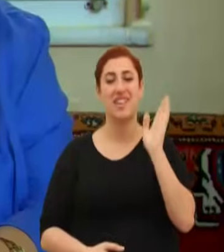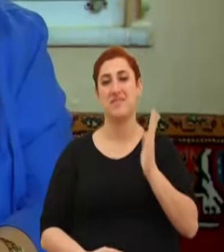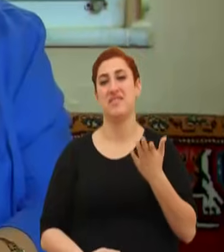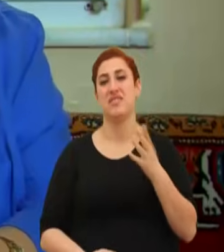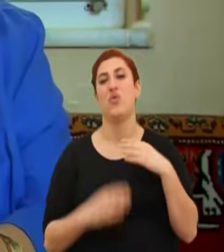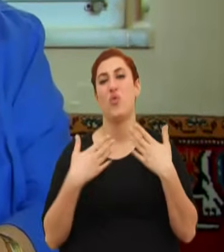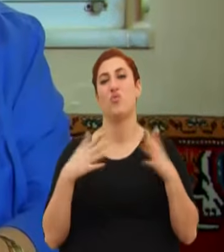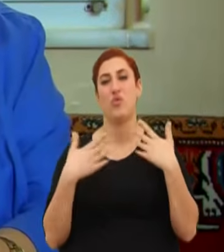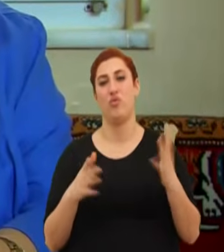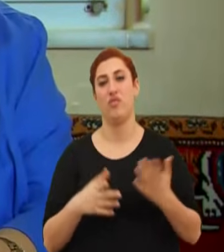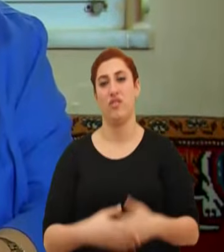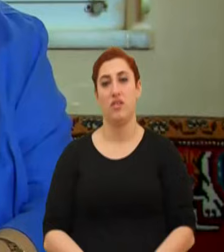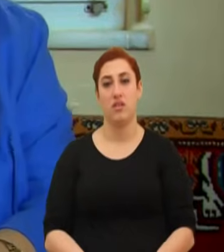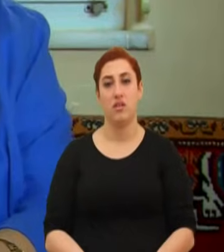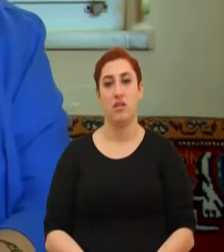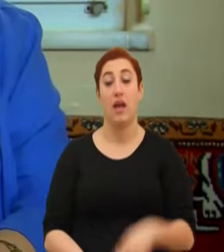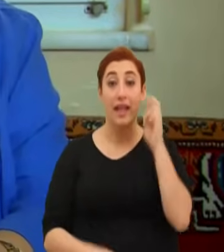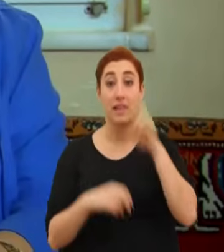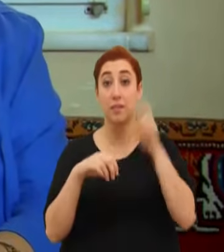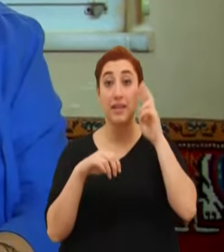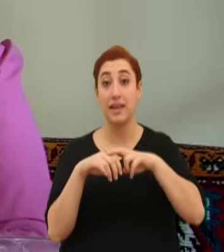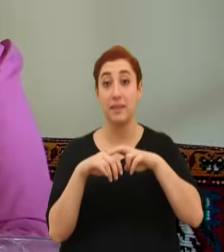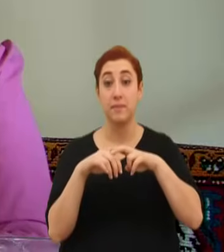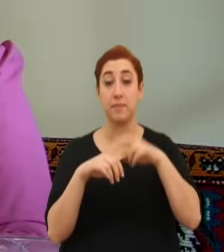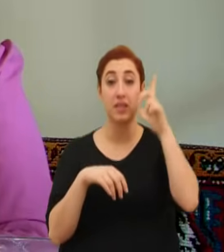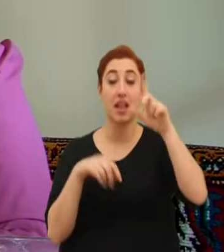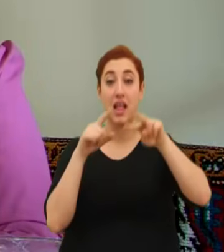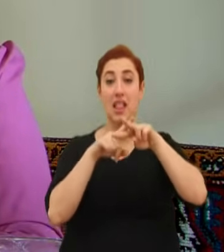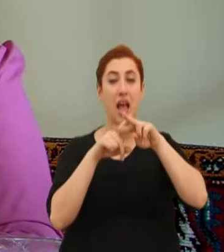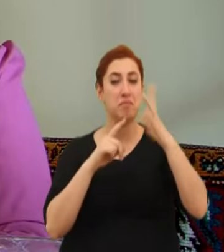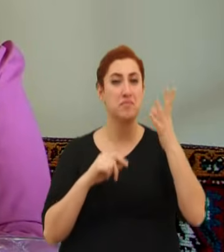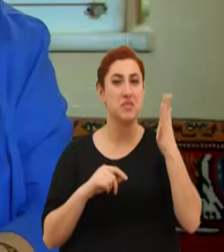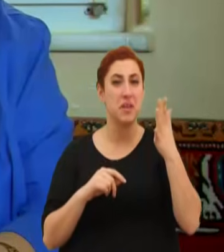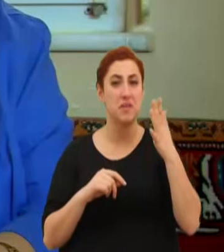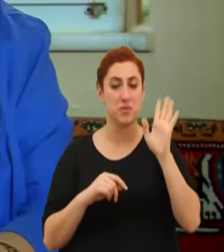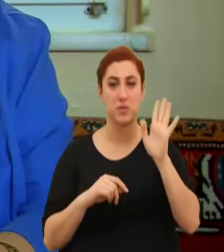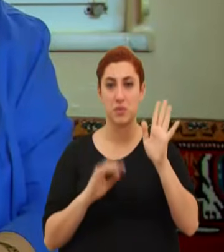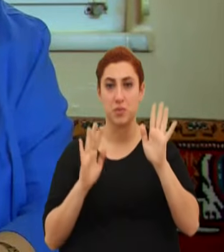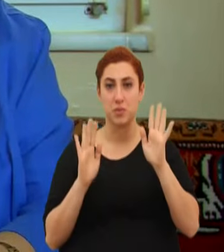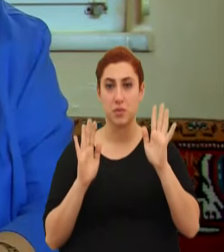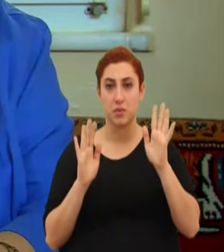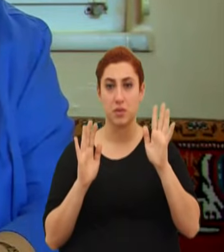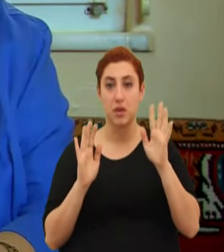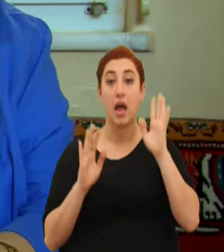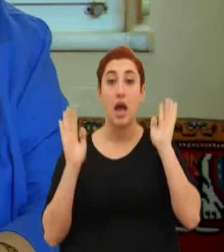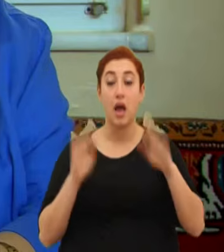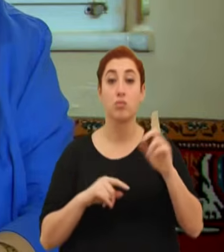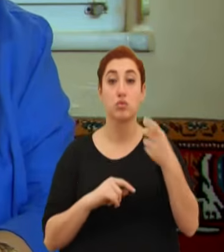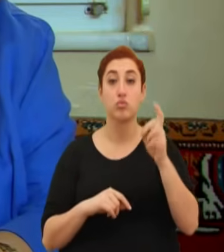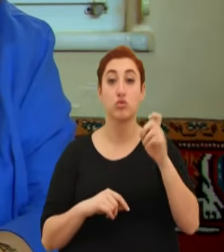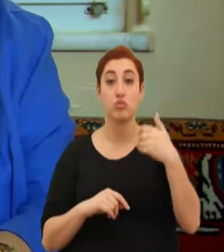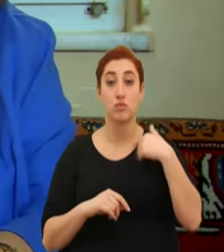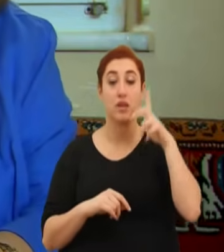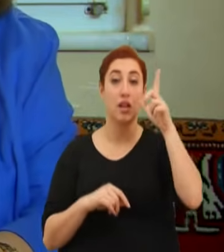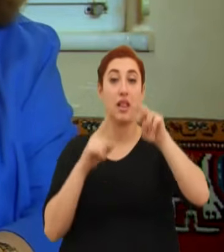ya. Öf be öf. Hatırladım. La harfli bir şeydi ama. Dur. Ha